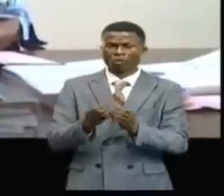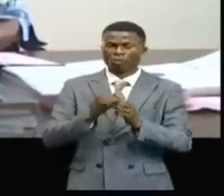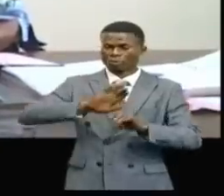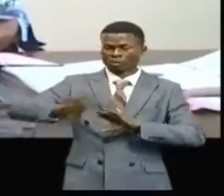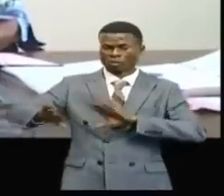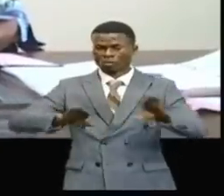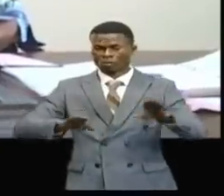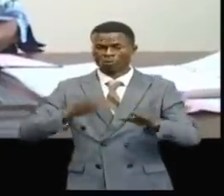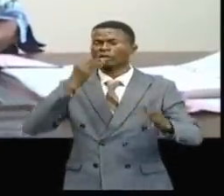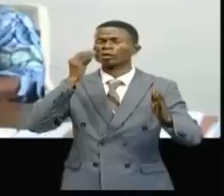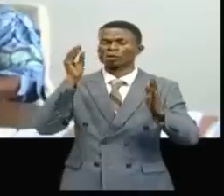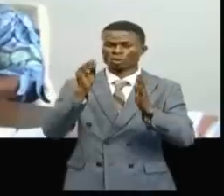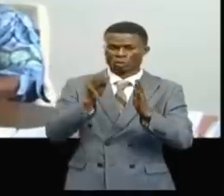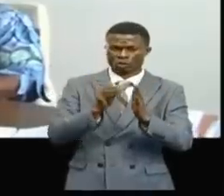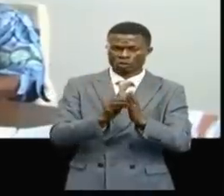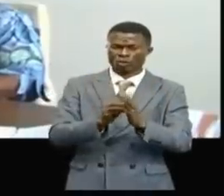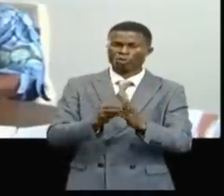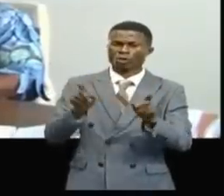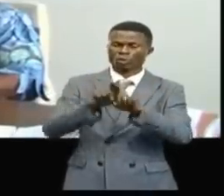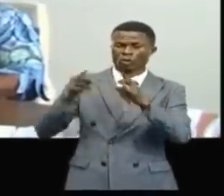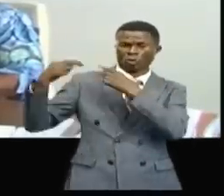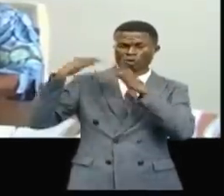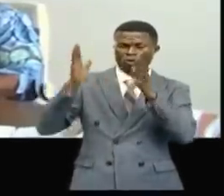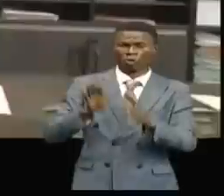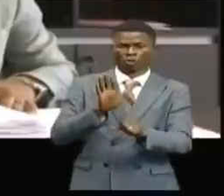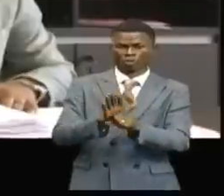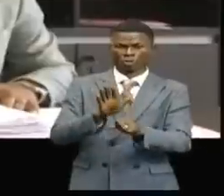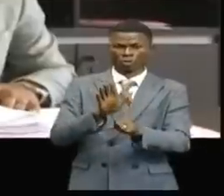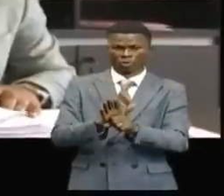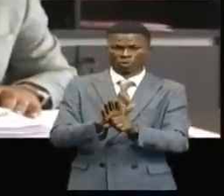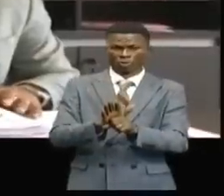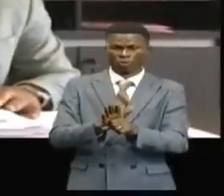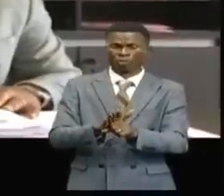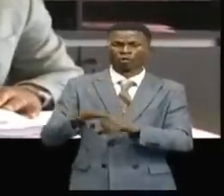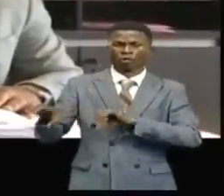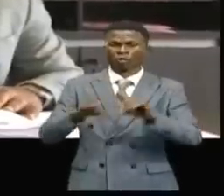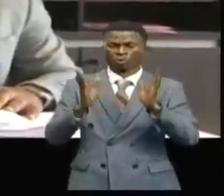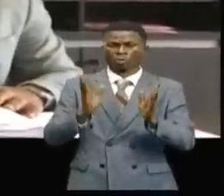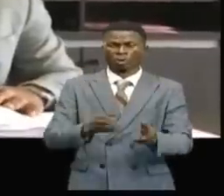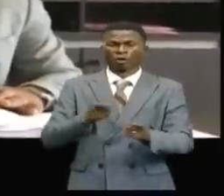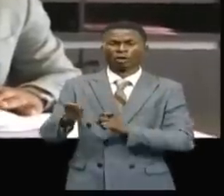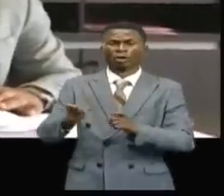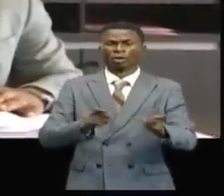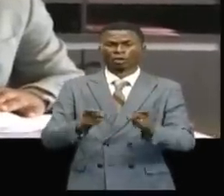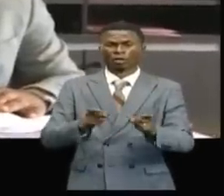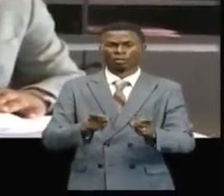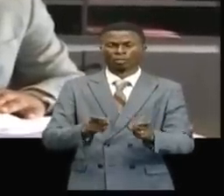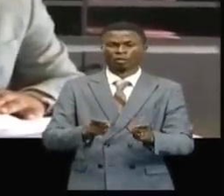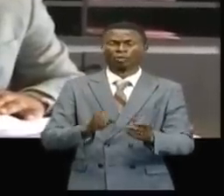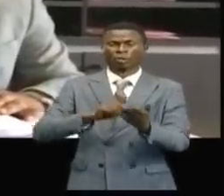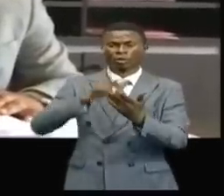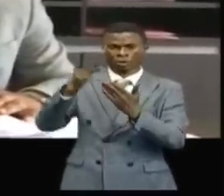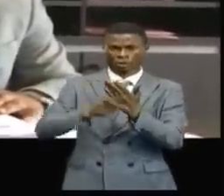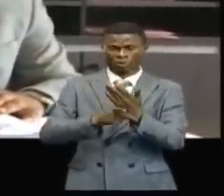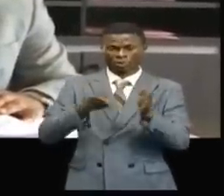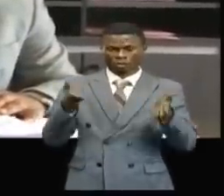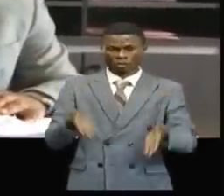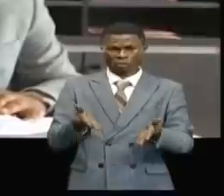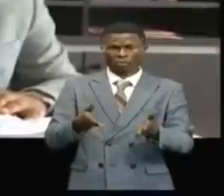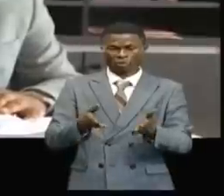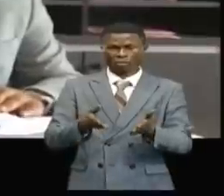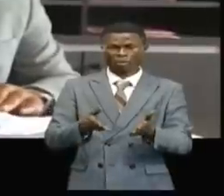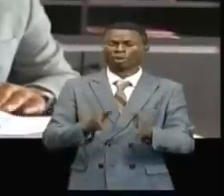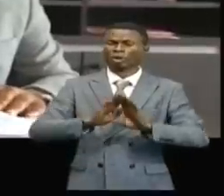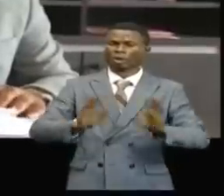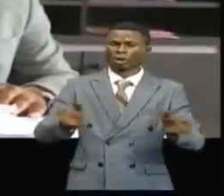de l'ordonnancement en responsabilisant davantage les acteurs des gestions. Le présent projet de décret a le